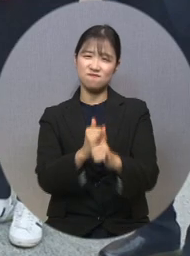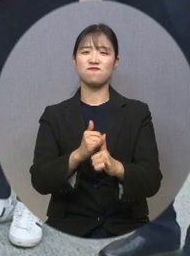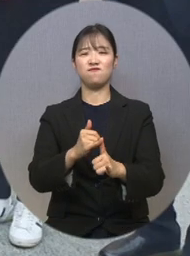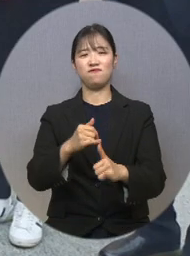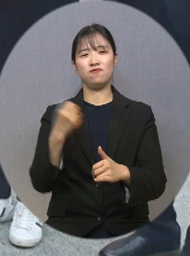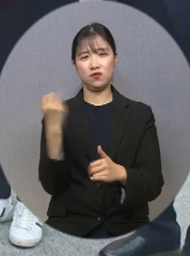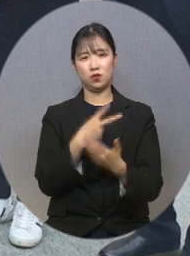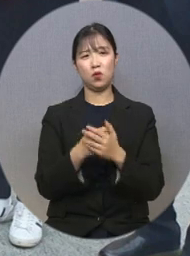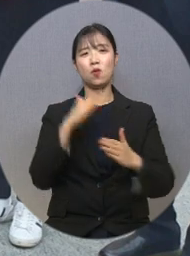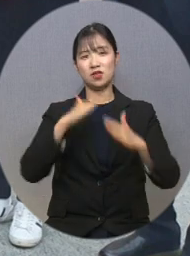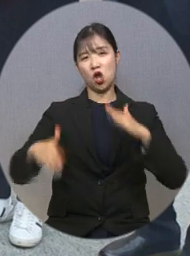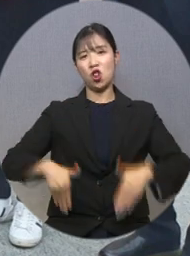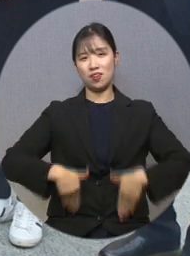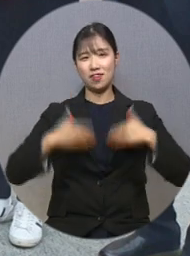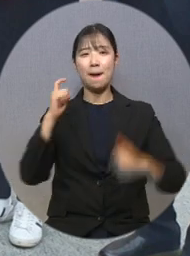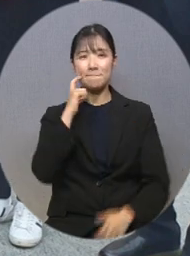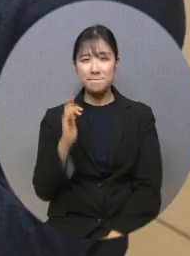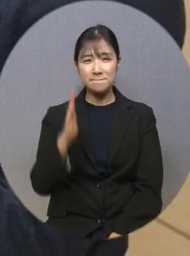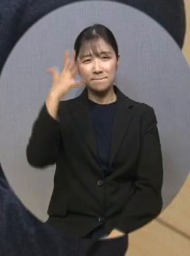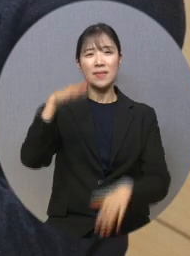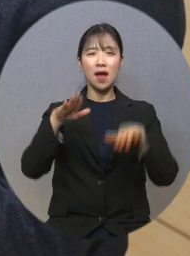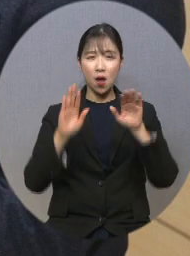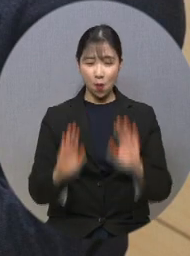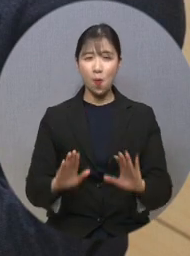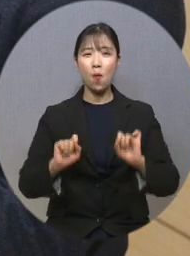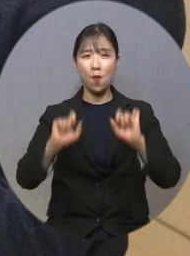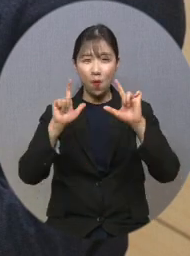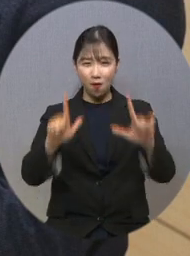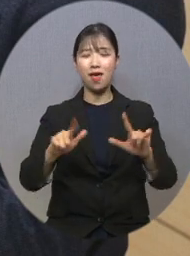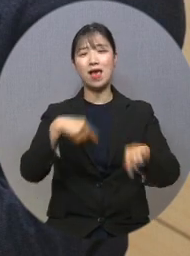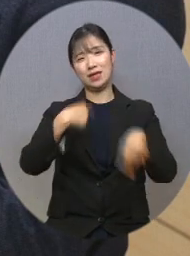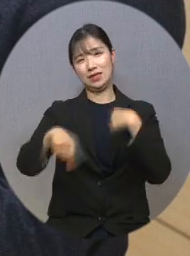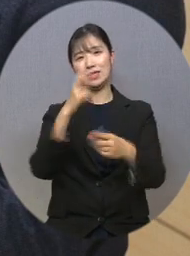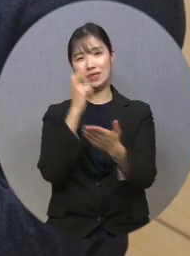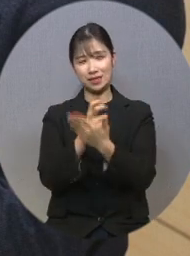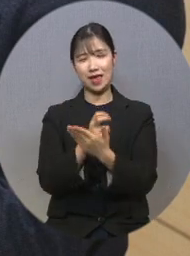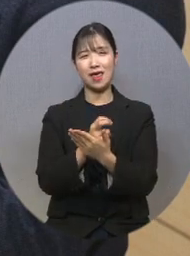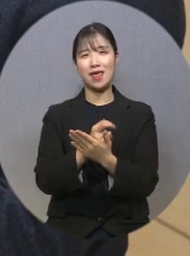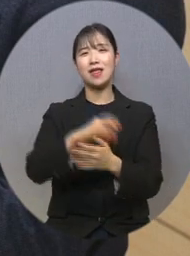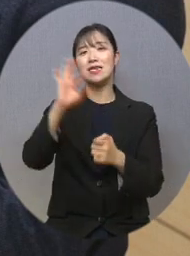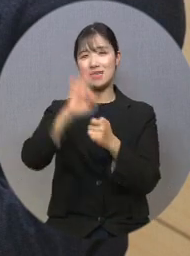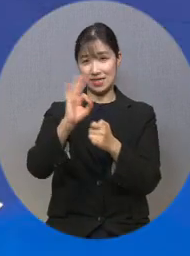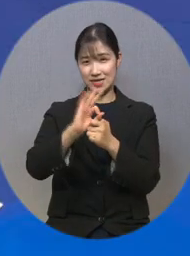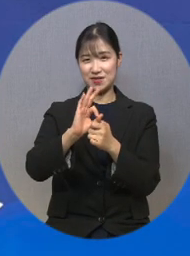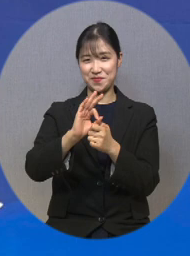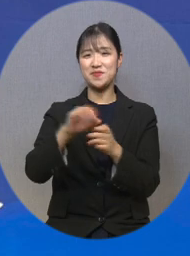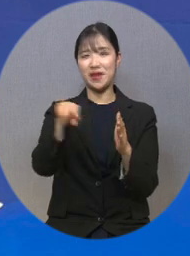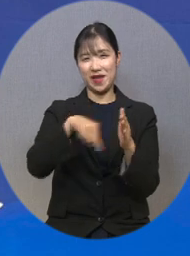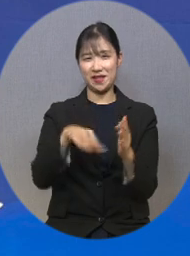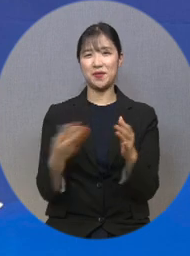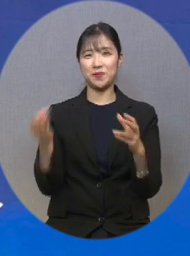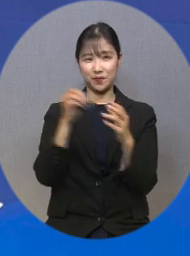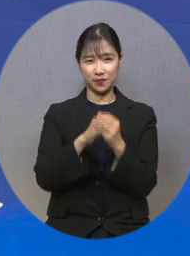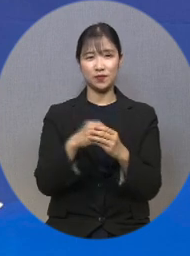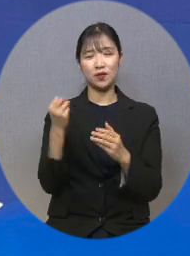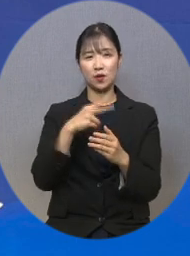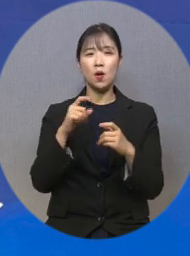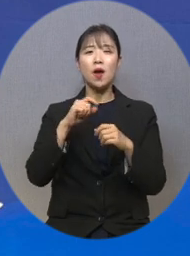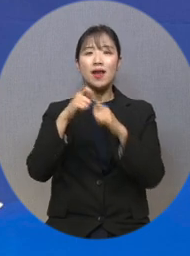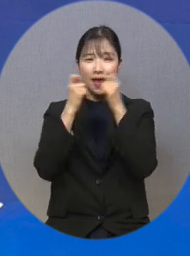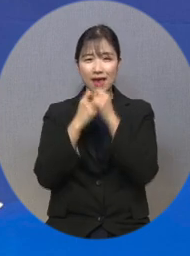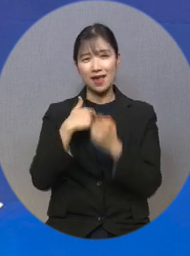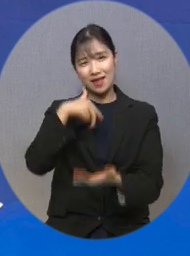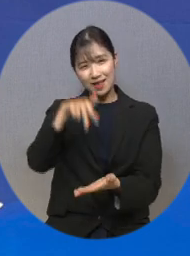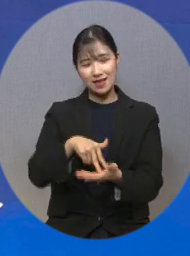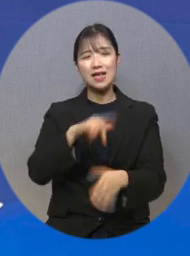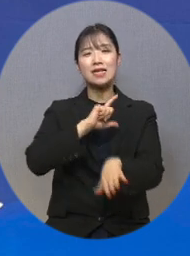뭐 전남을 빛낸 올해의 시책 탑10에 또 선정이 됐고요. 또 개인적으로는 지방 행정 달인에 또